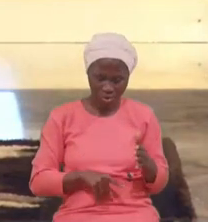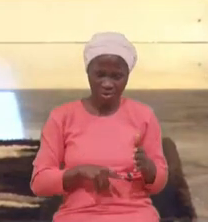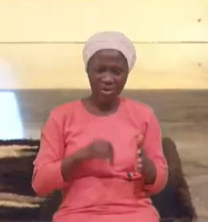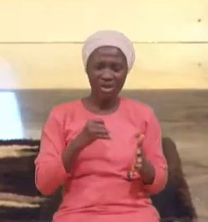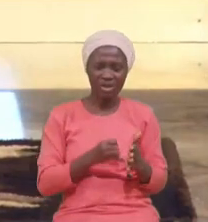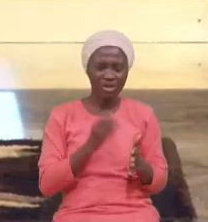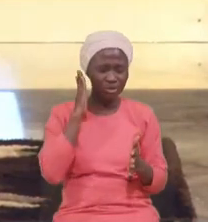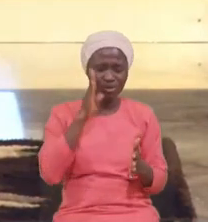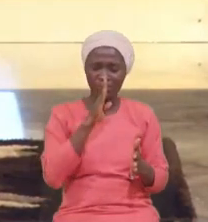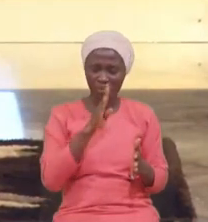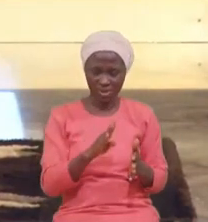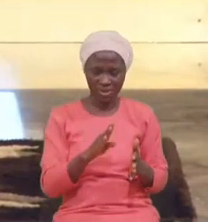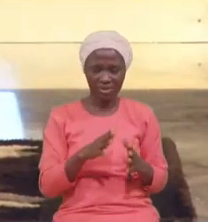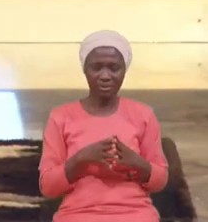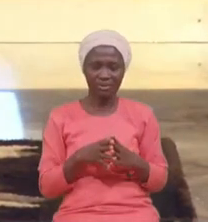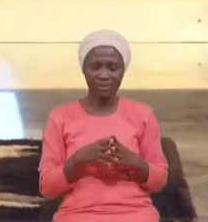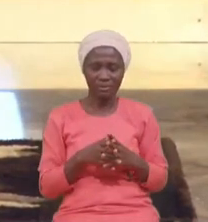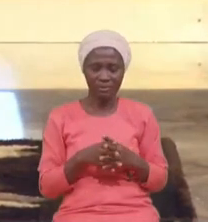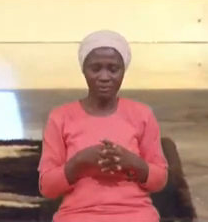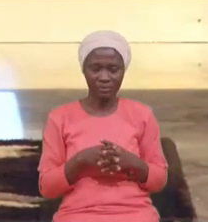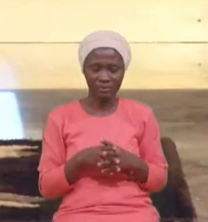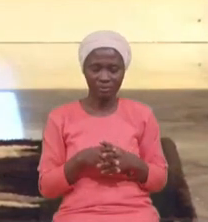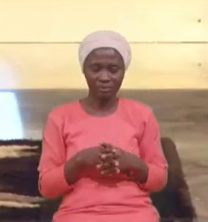qu'il doit être.